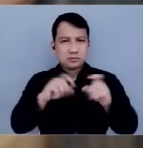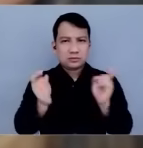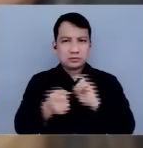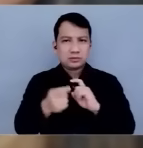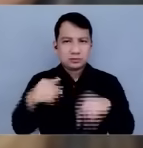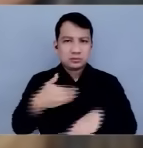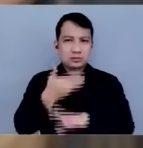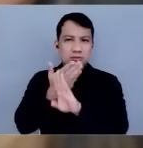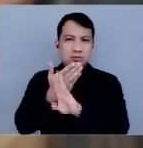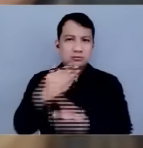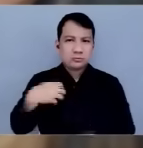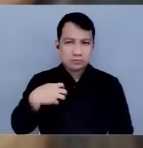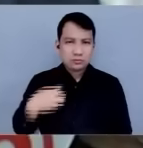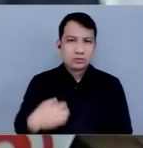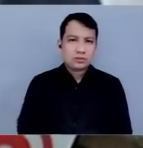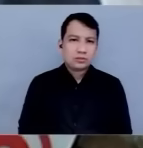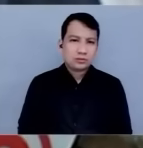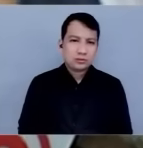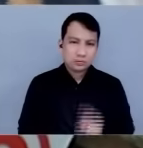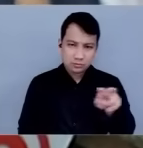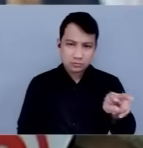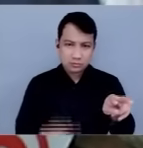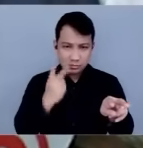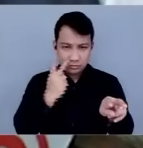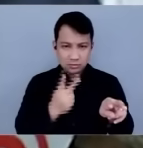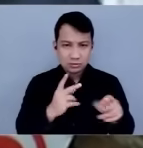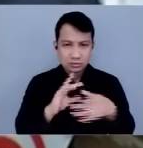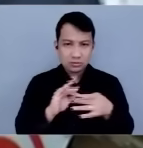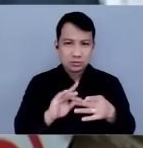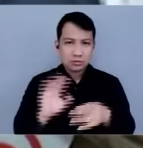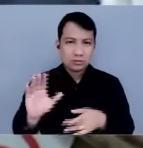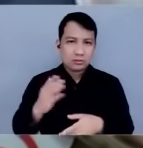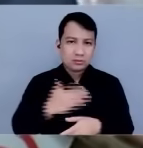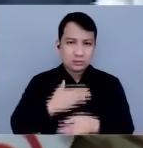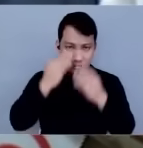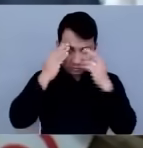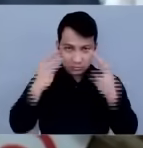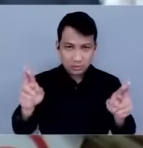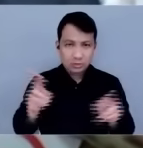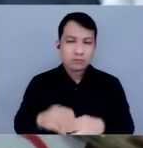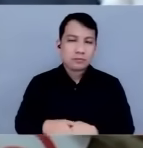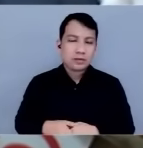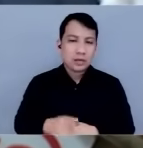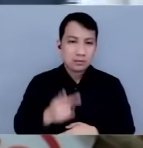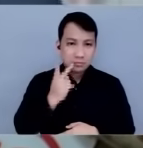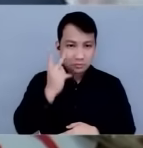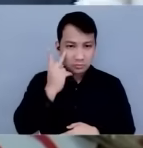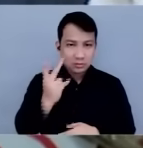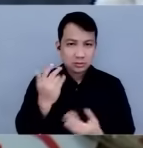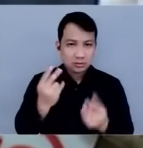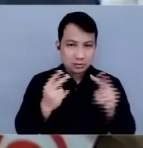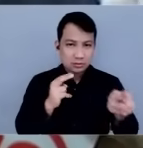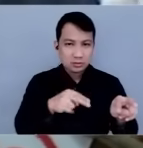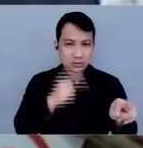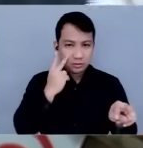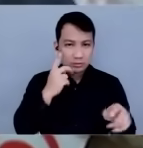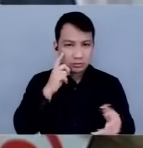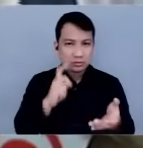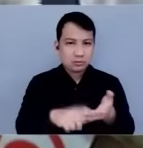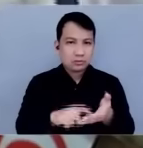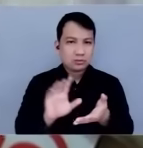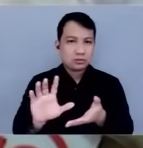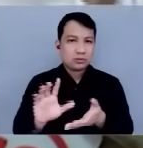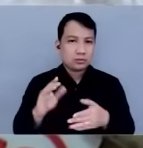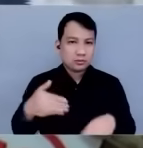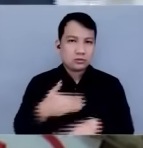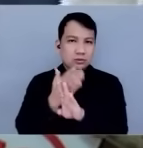Police. Nakita man nato ang statement no sa ato ang mayor, nakita nato dito nga gisulti niya na always recognize ang Davao